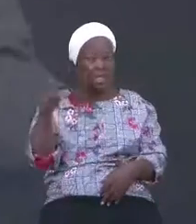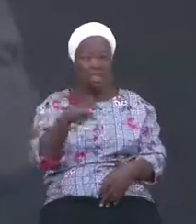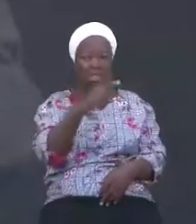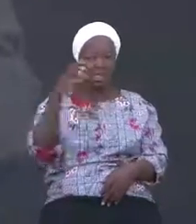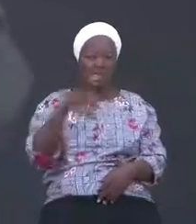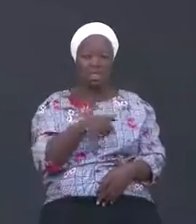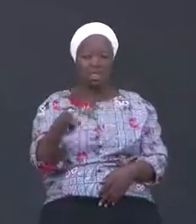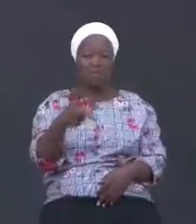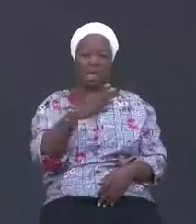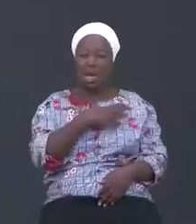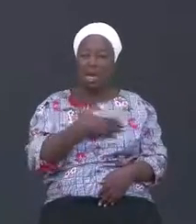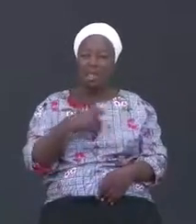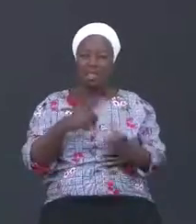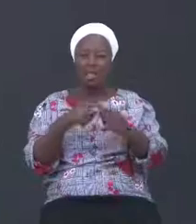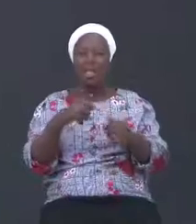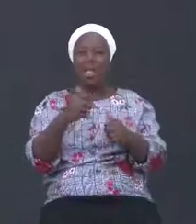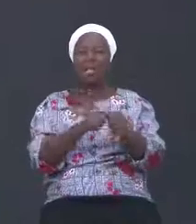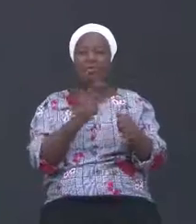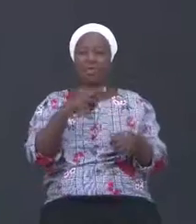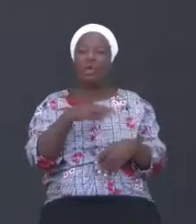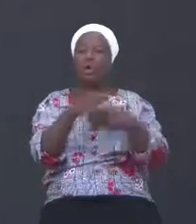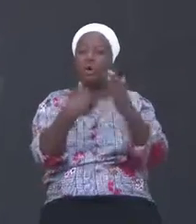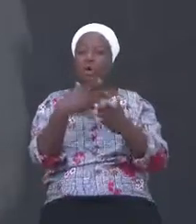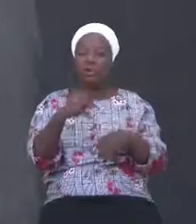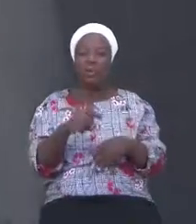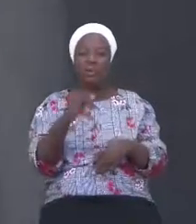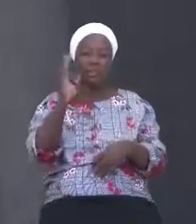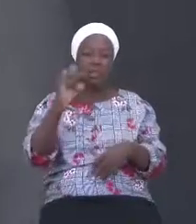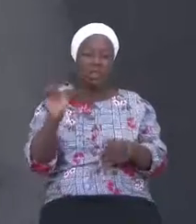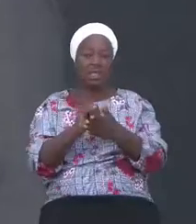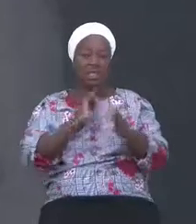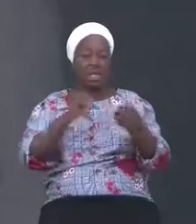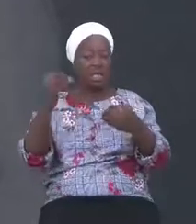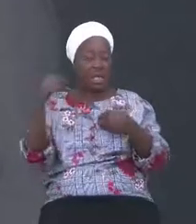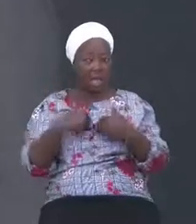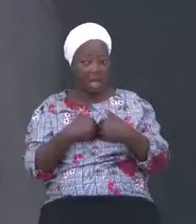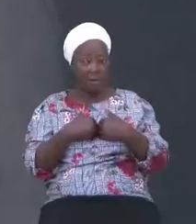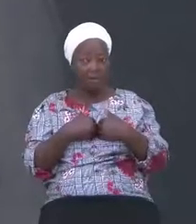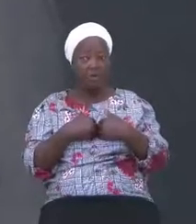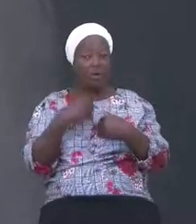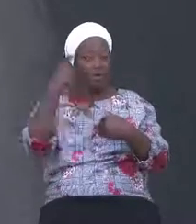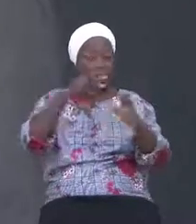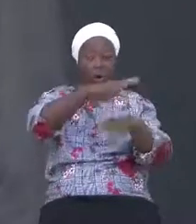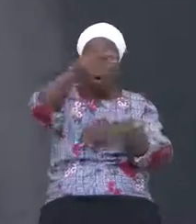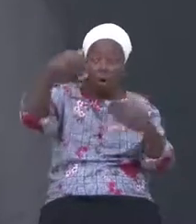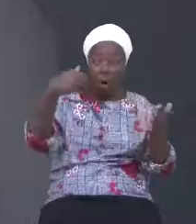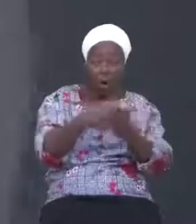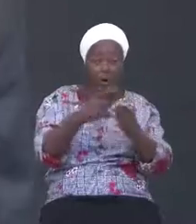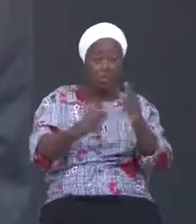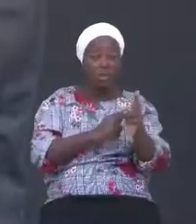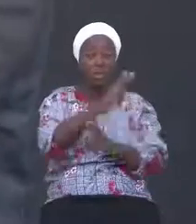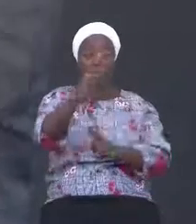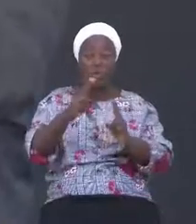affection. Écoutez-le, Dieu a dit tout le message que j'ai pour tout l'univers, tout